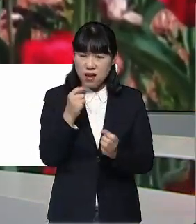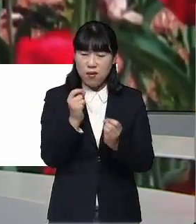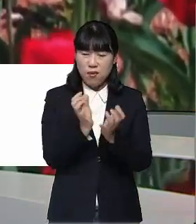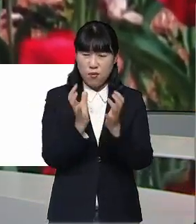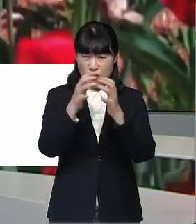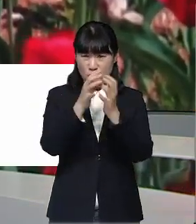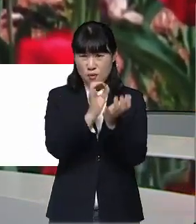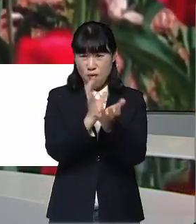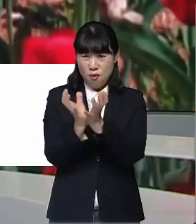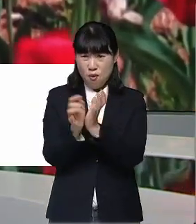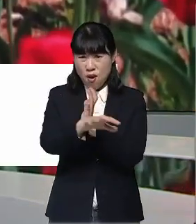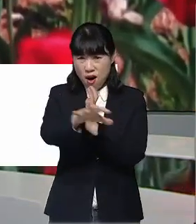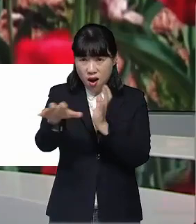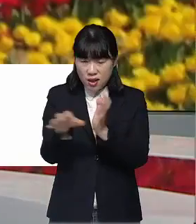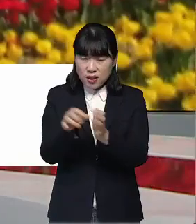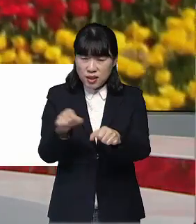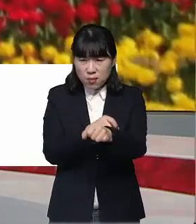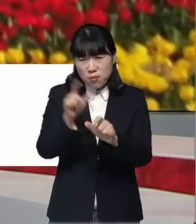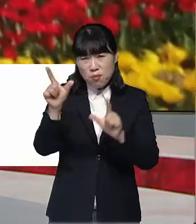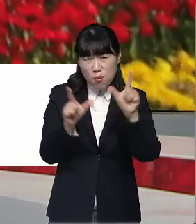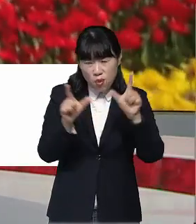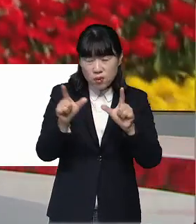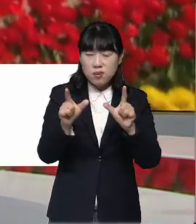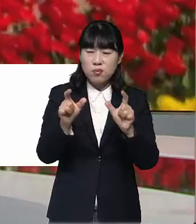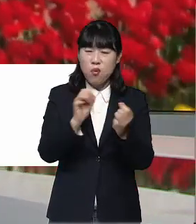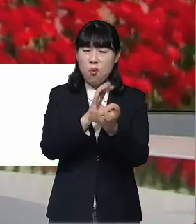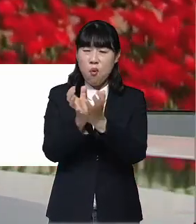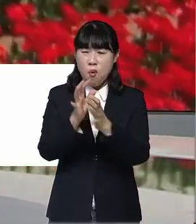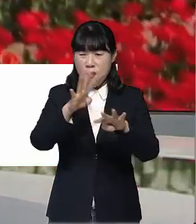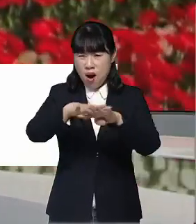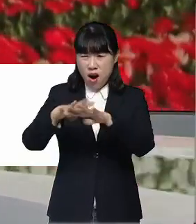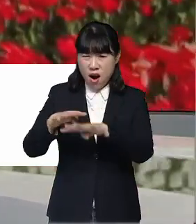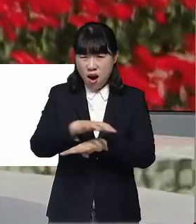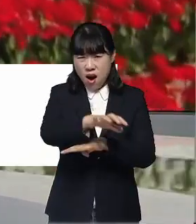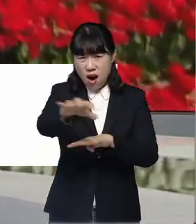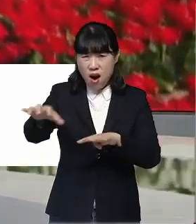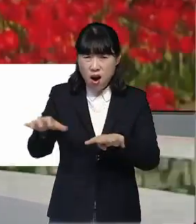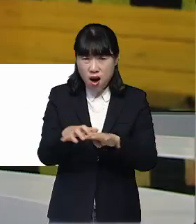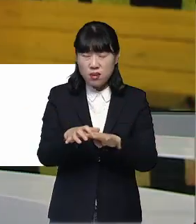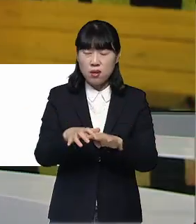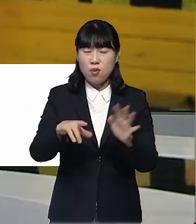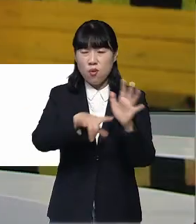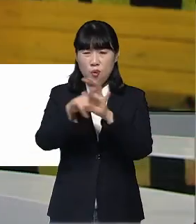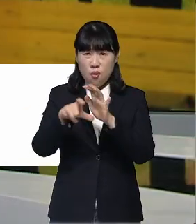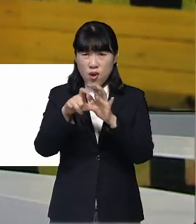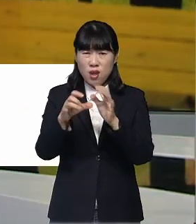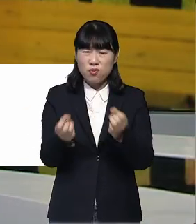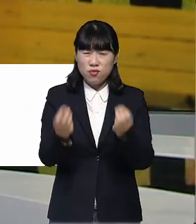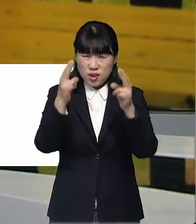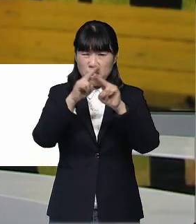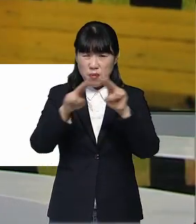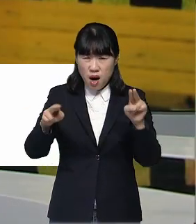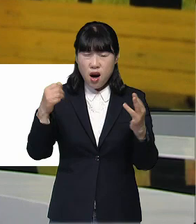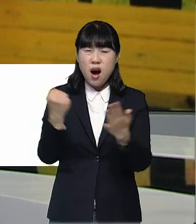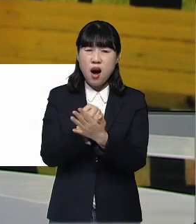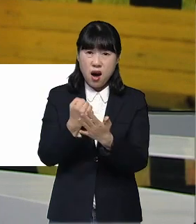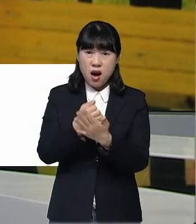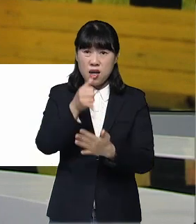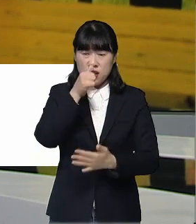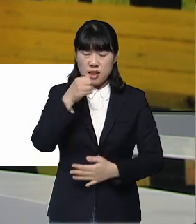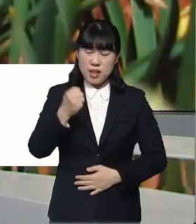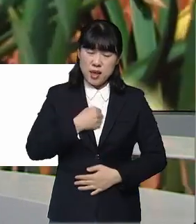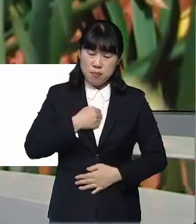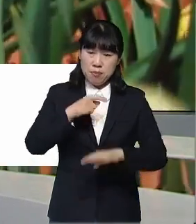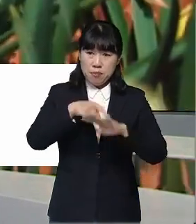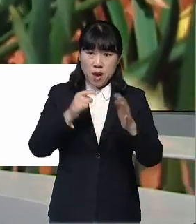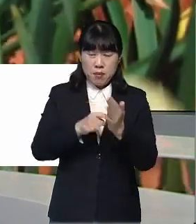섬마다 이렇게 특색 있는 테마로 꾸며져 정원을 연상케 하는데요. 코로나19 여파로 축제가 취소돼 아쉬움은 있지만 답답한